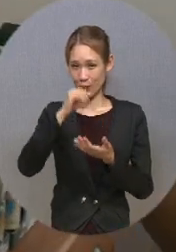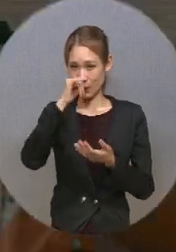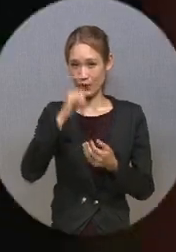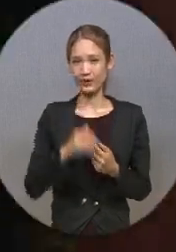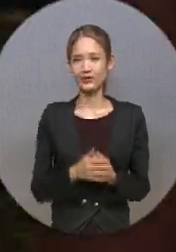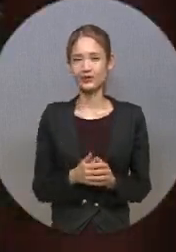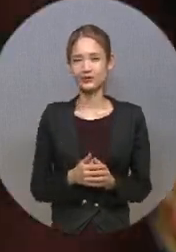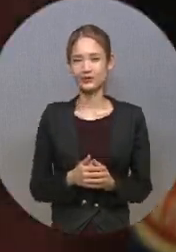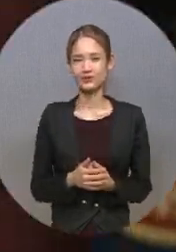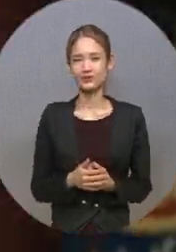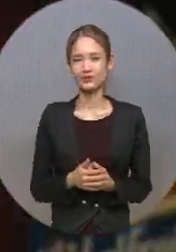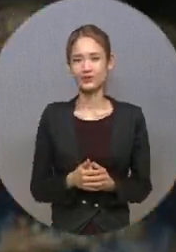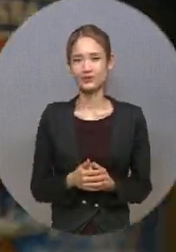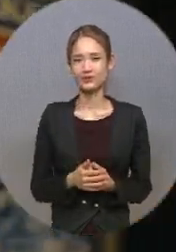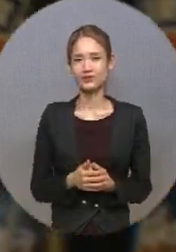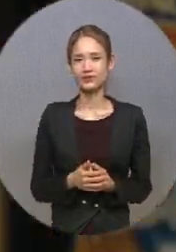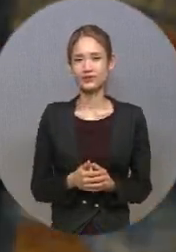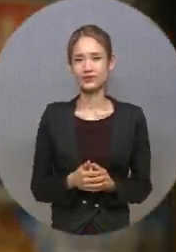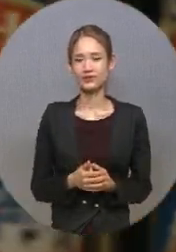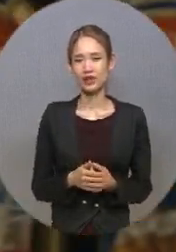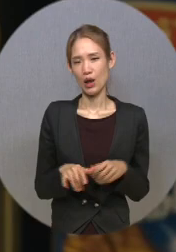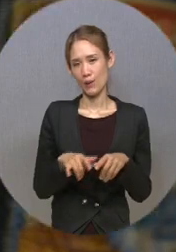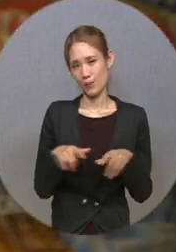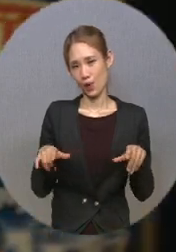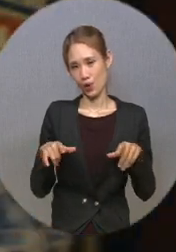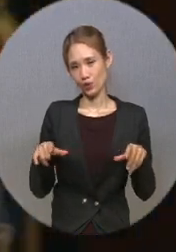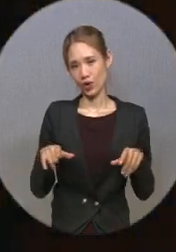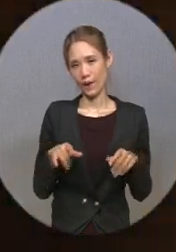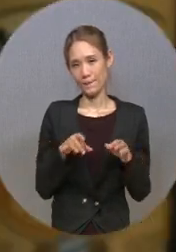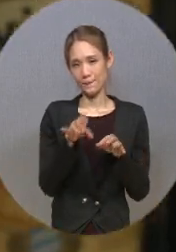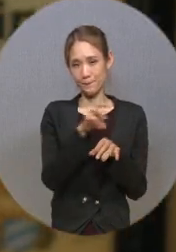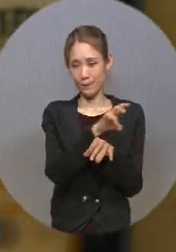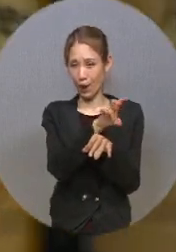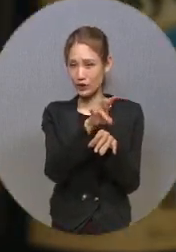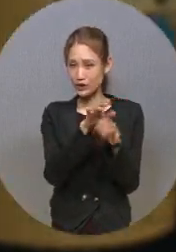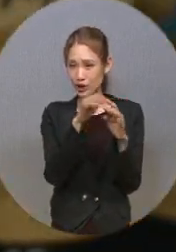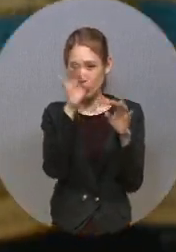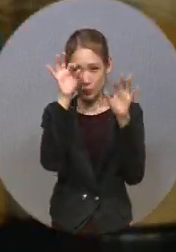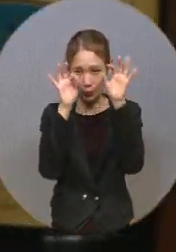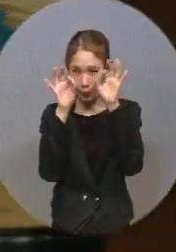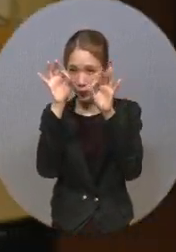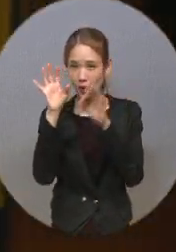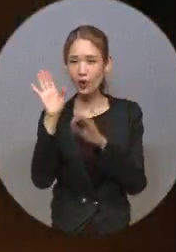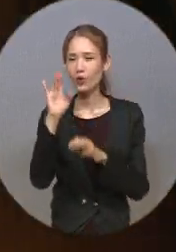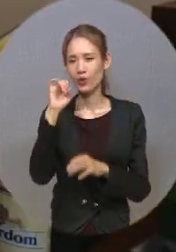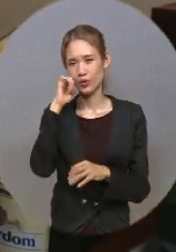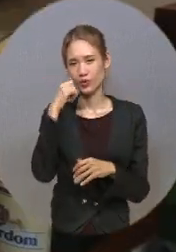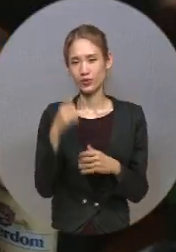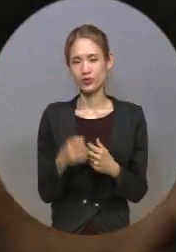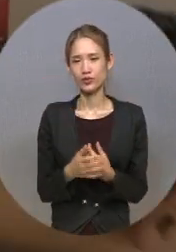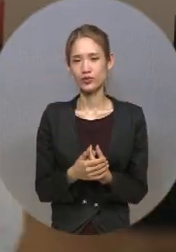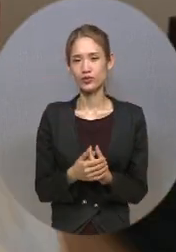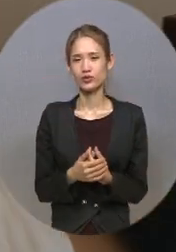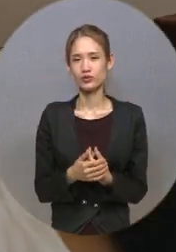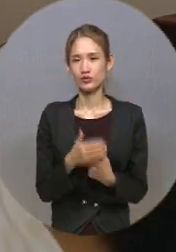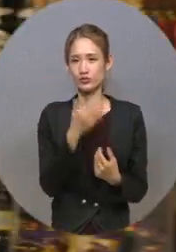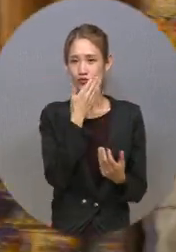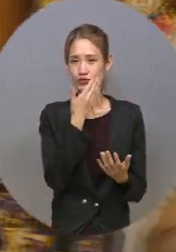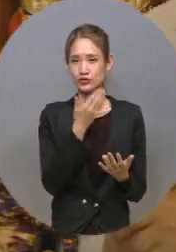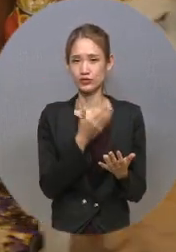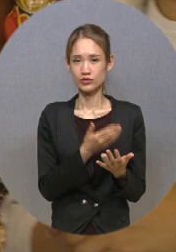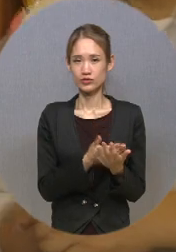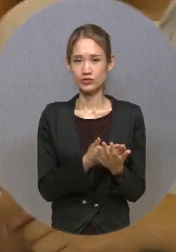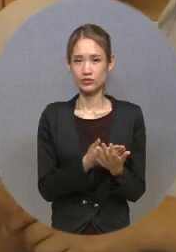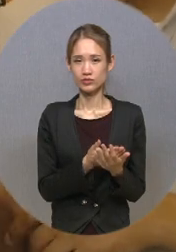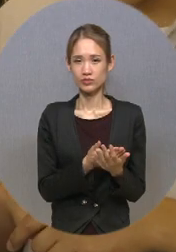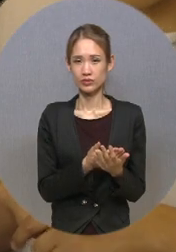진짜. 그냥 제가 딱 봐도 우리가 평소에 일반 편의점이나 이런 데서 볼 수 없는 맥주들만 있잖아요. 맞네요. 그리고 저는 중요한 거는 여기서